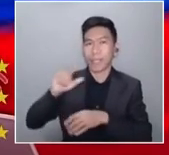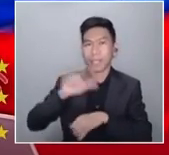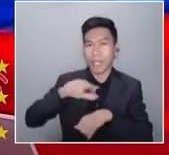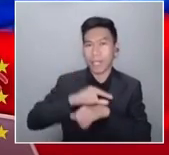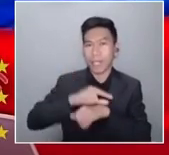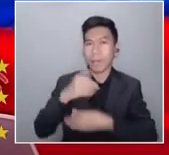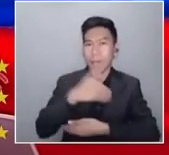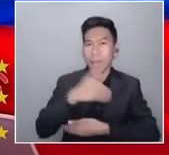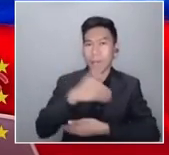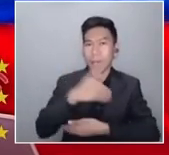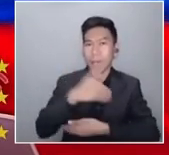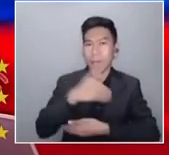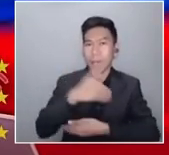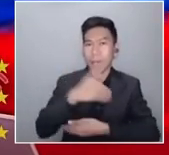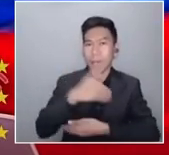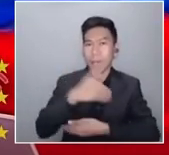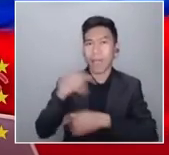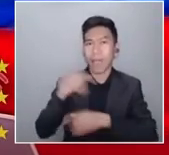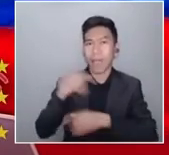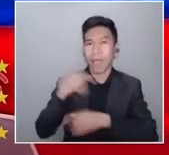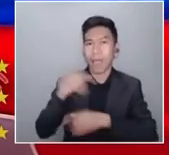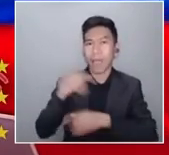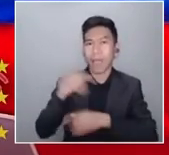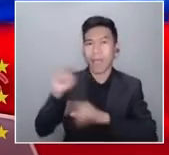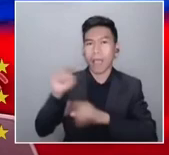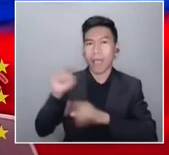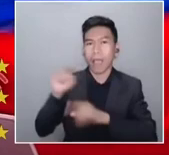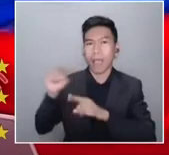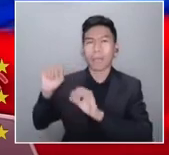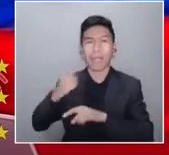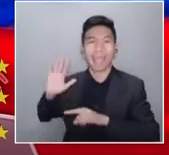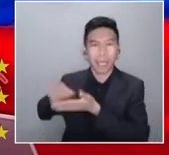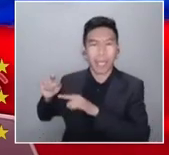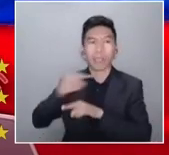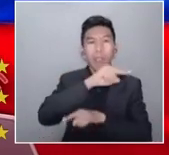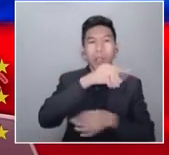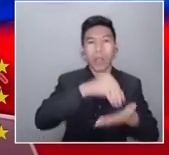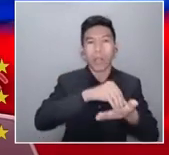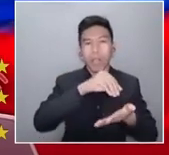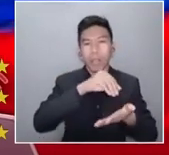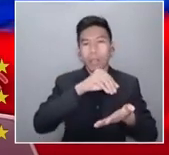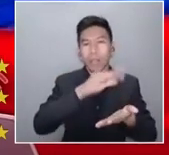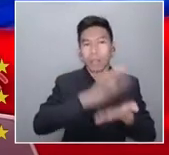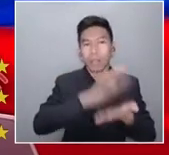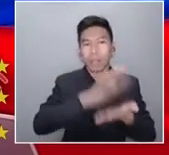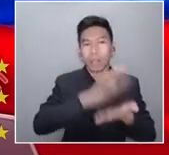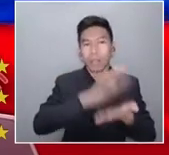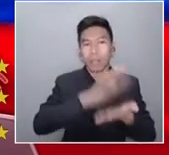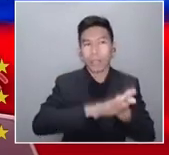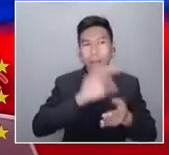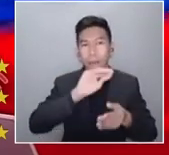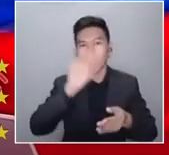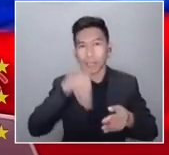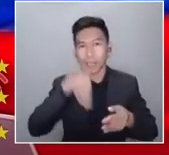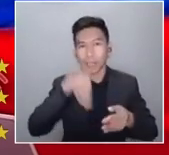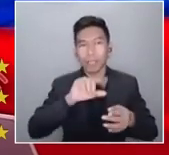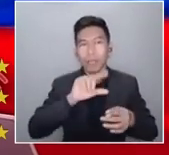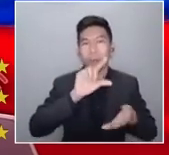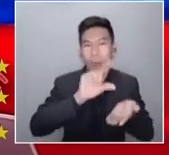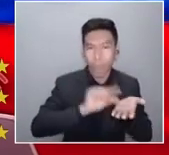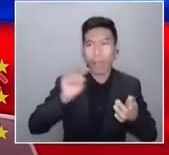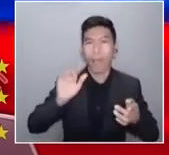fund to lower the lending standards para mas maraming makautang, including yung mga